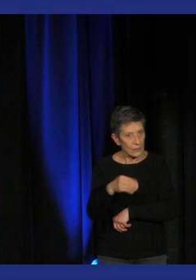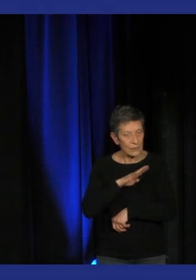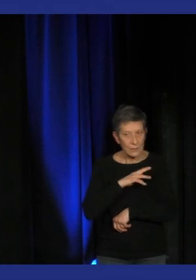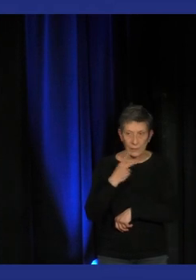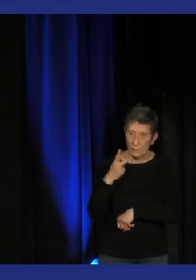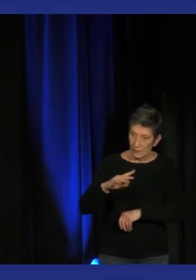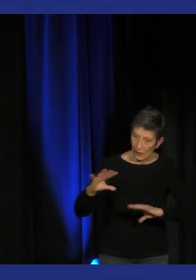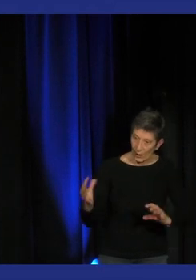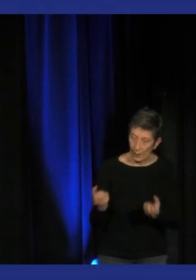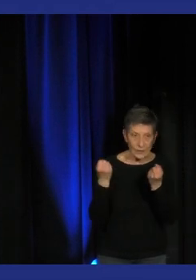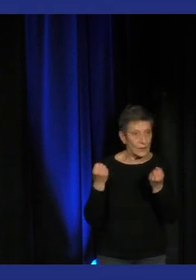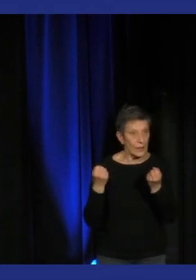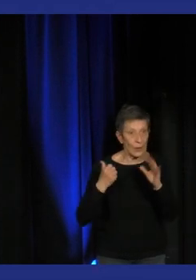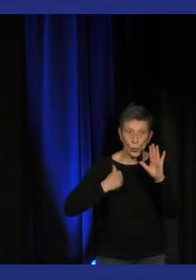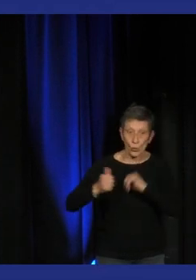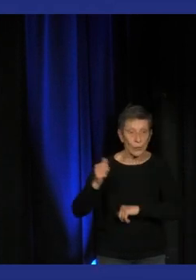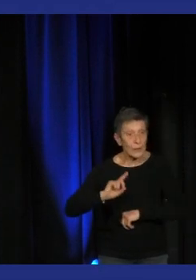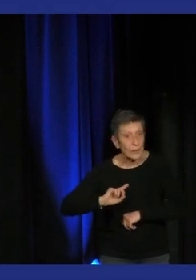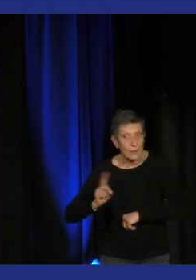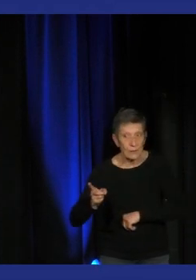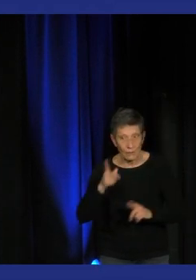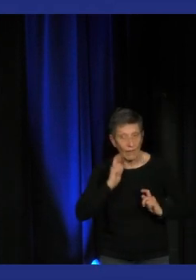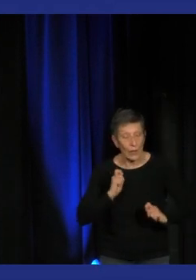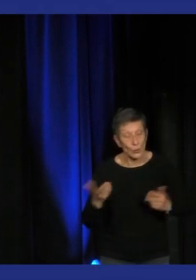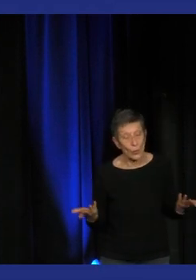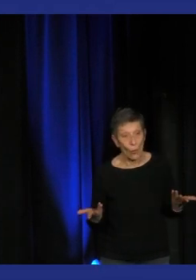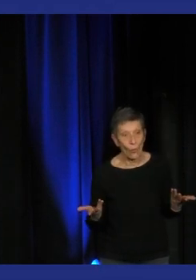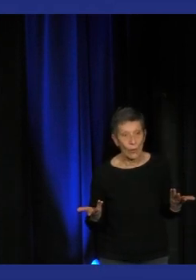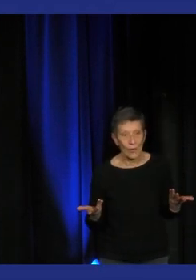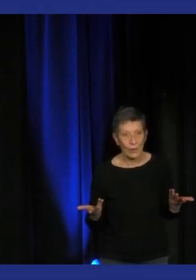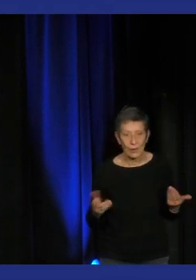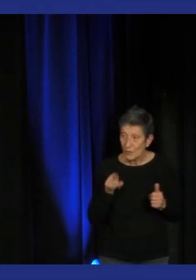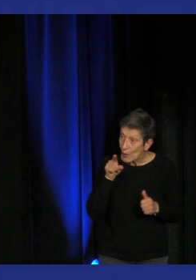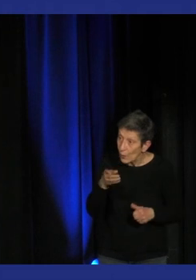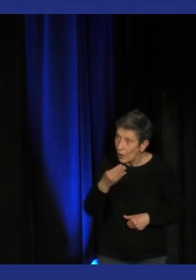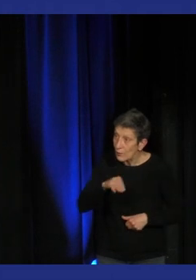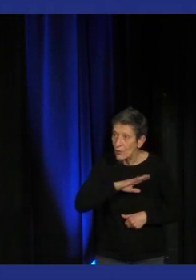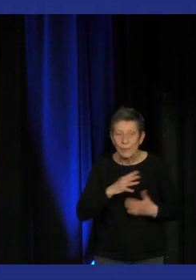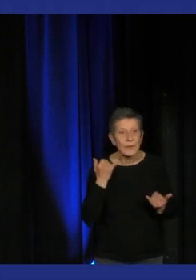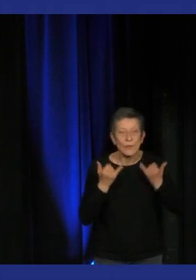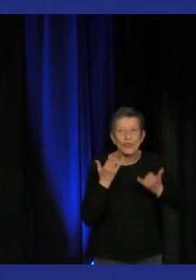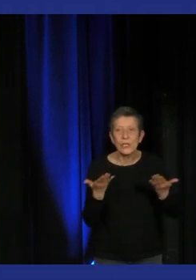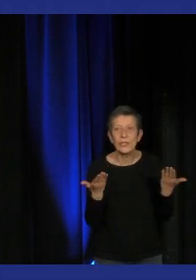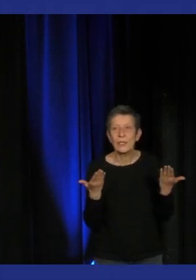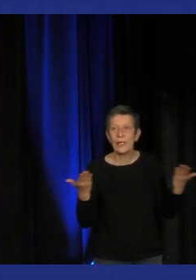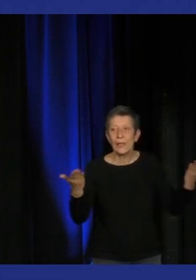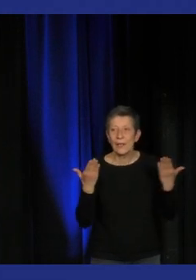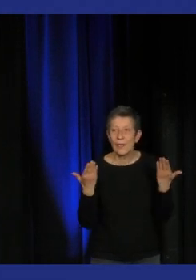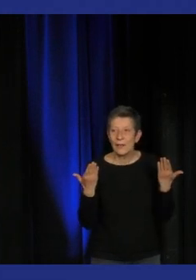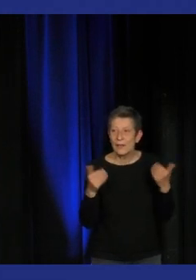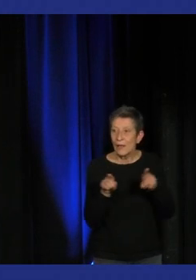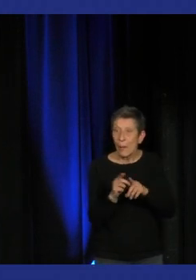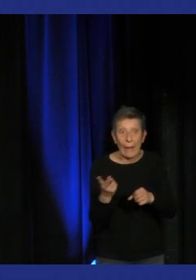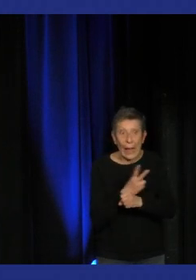à être autonome. Et c'est un peu comme si on était dans un risque de